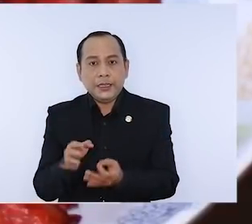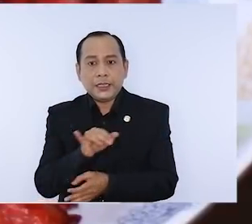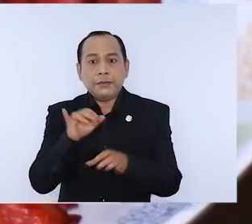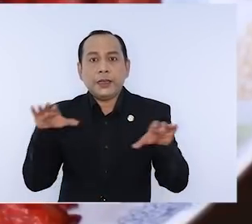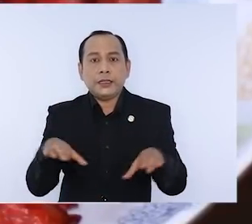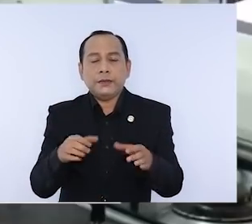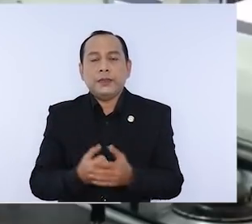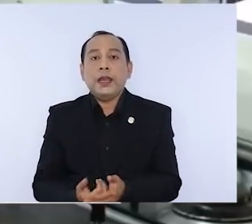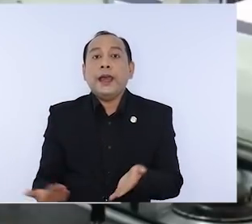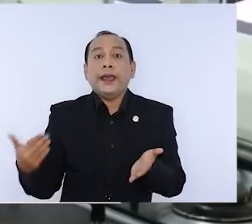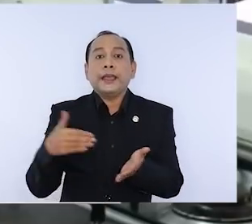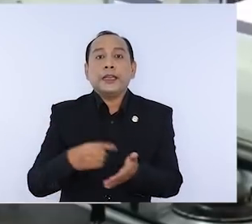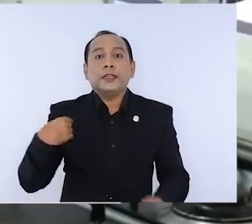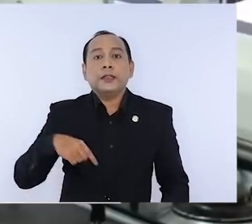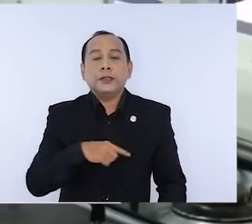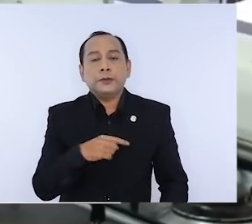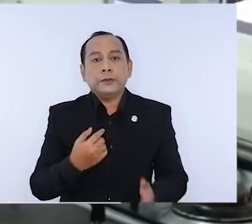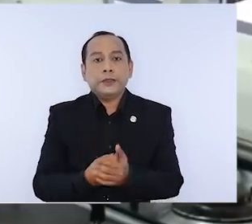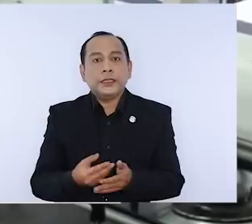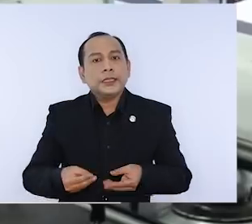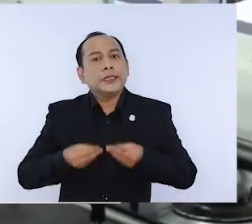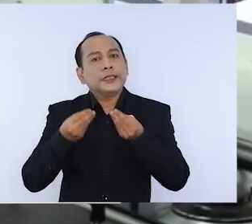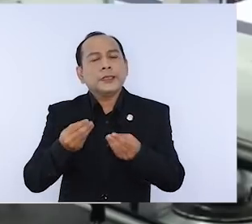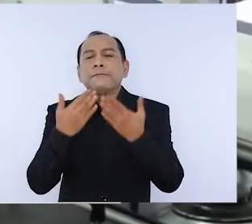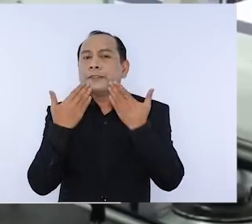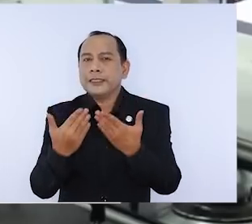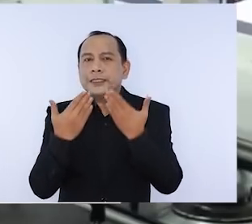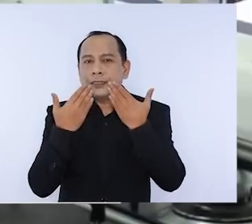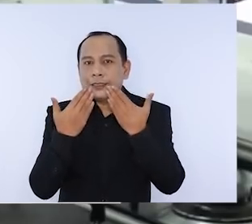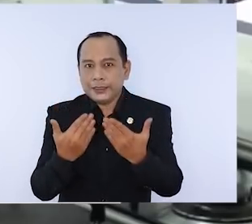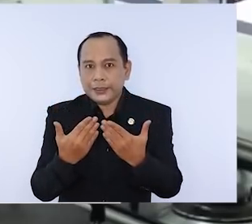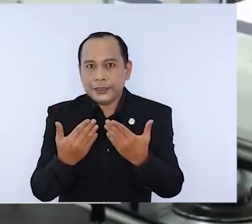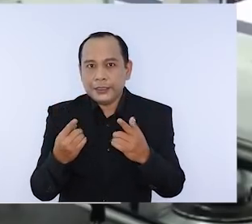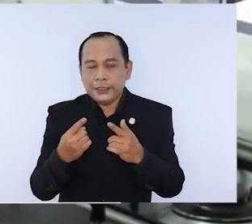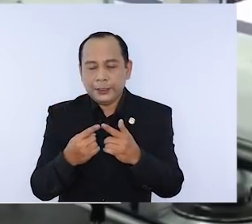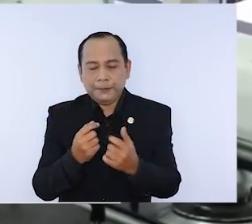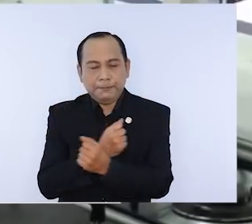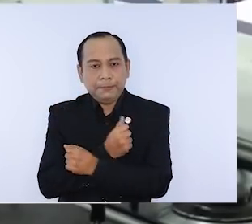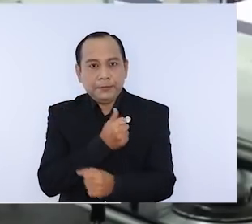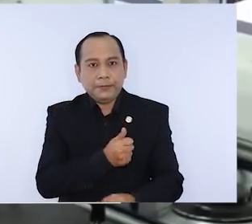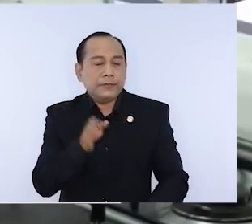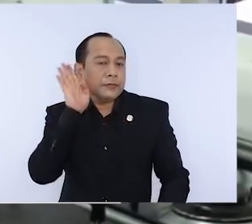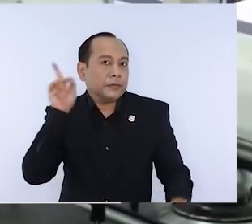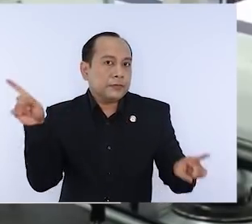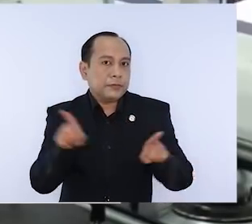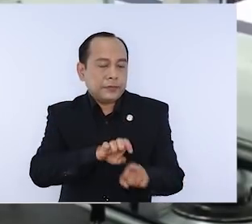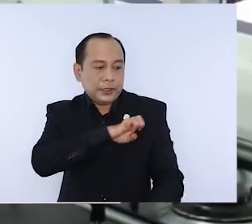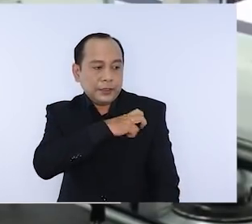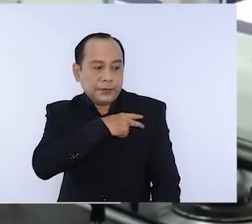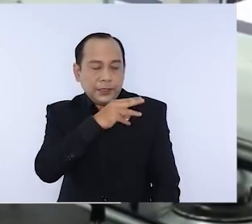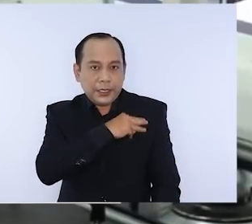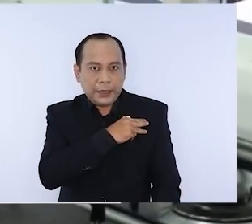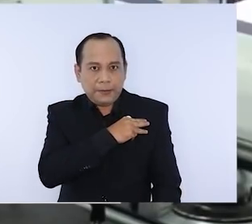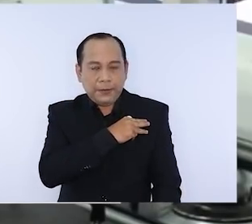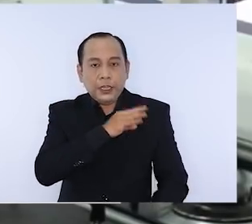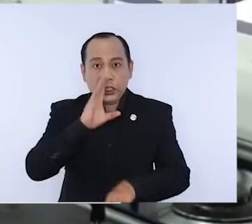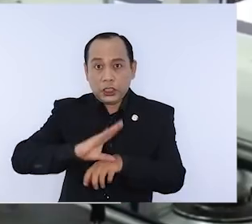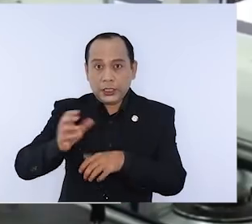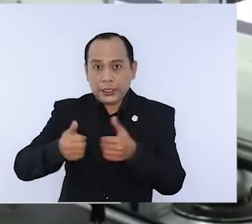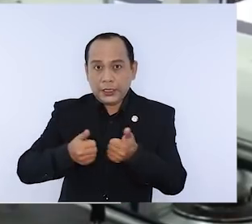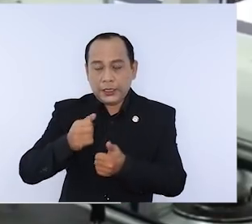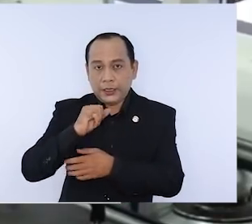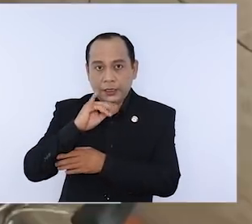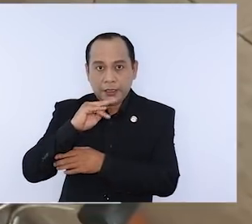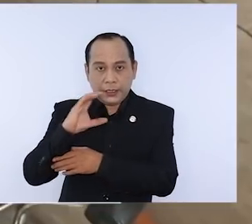ito. Muli po ay nagpapaabot kami ng aming pasasalamat sa ating mahal na kapatid na Eduardo V. Manalo, ang pamamahala ng Iglesia